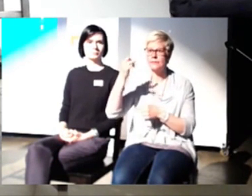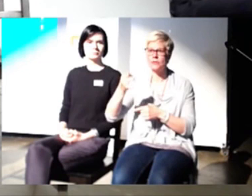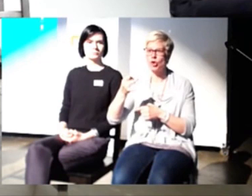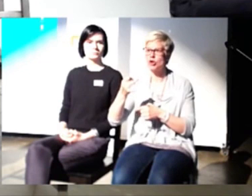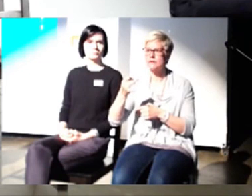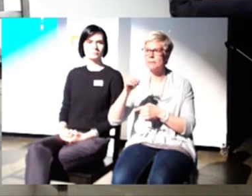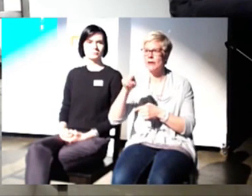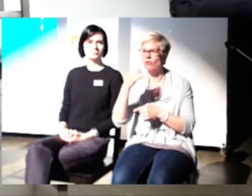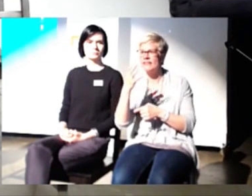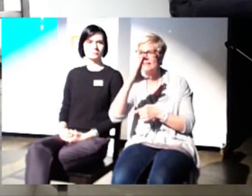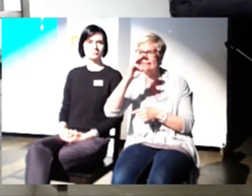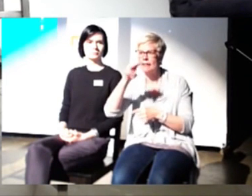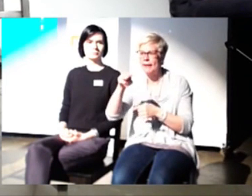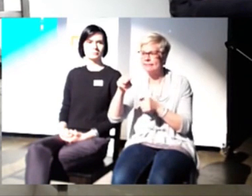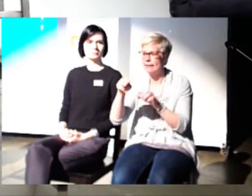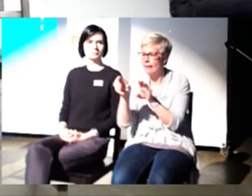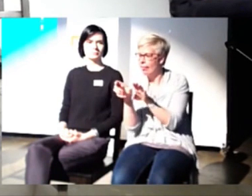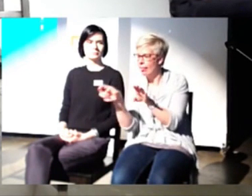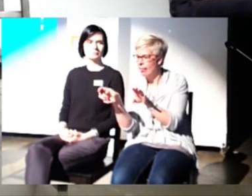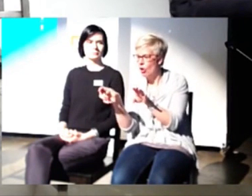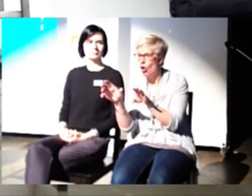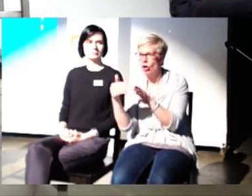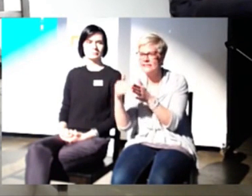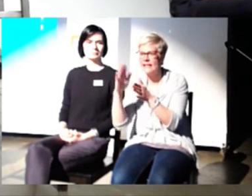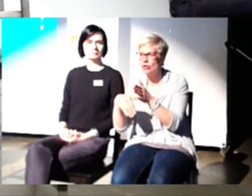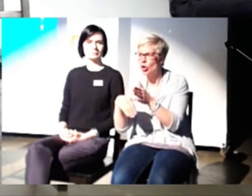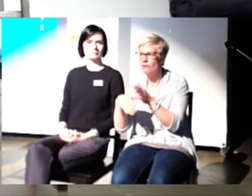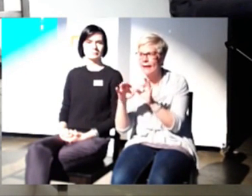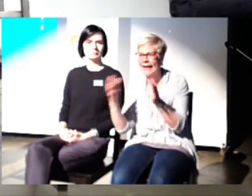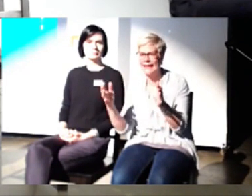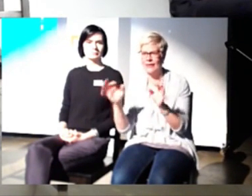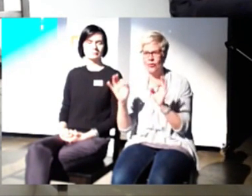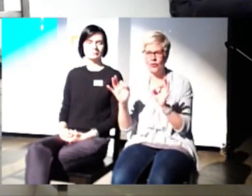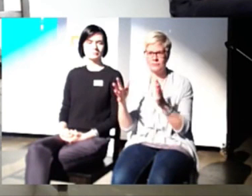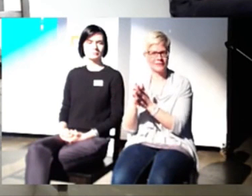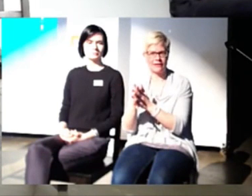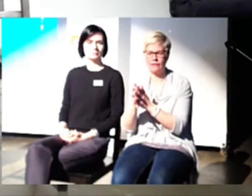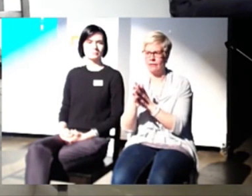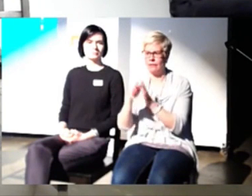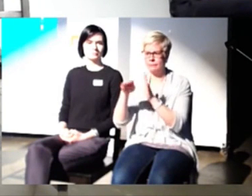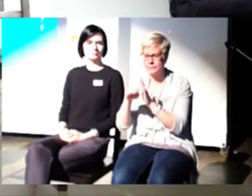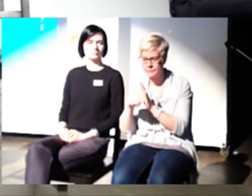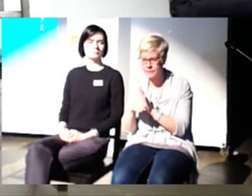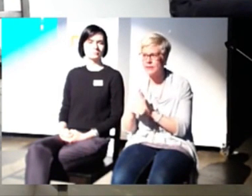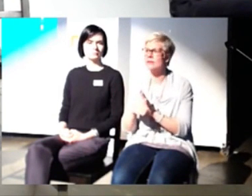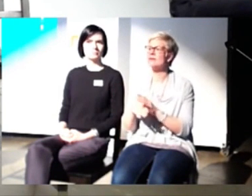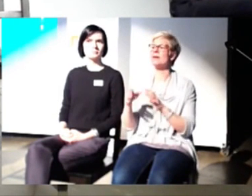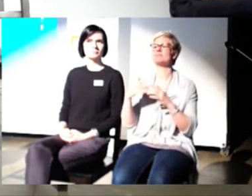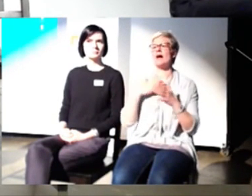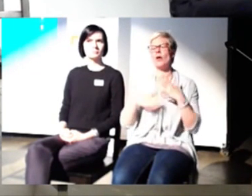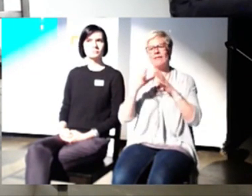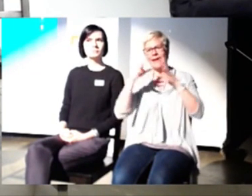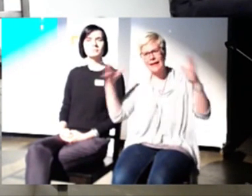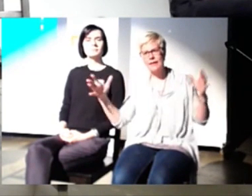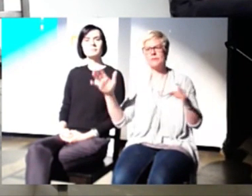17,5 senttiä johonkin seinään, niin ollaanko me sitten ei-esteettömiä, että enemmänkin tämmöistä niin kuin käytännön vinkkiä, ja